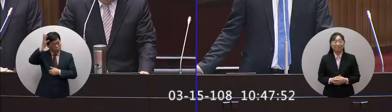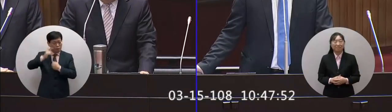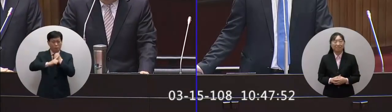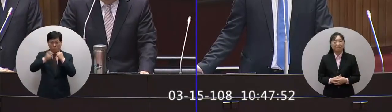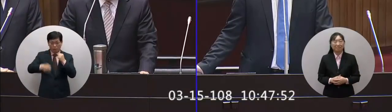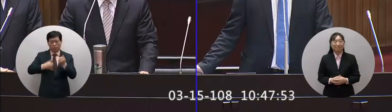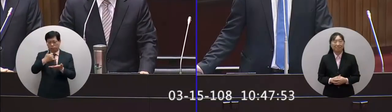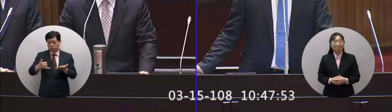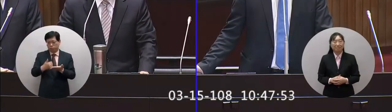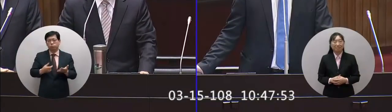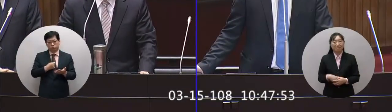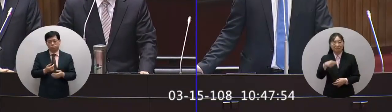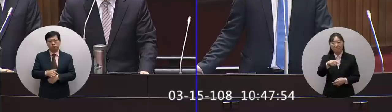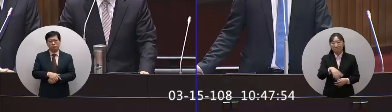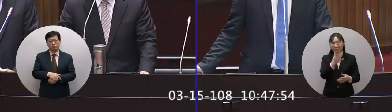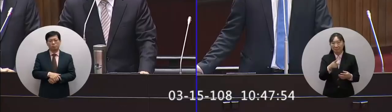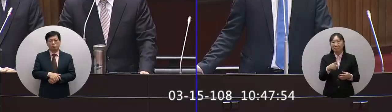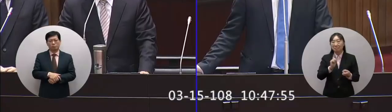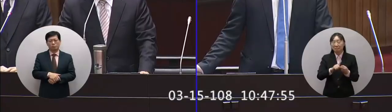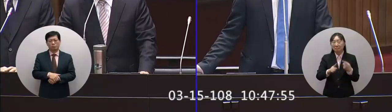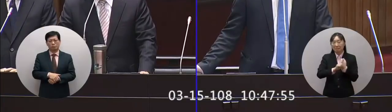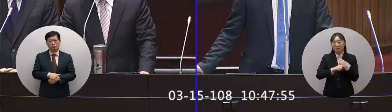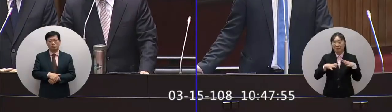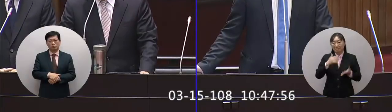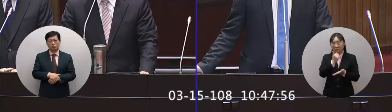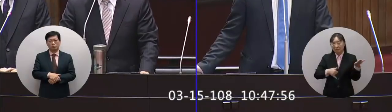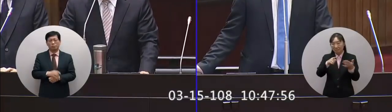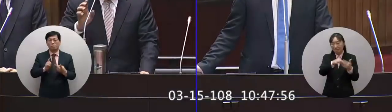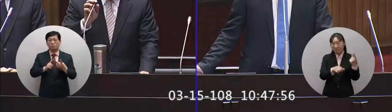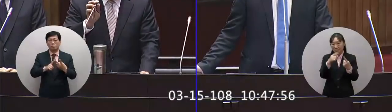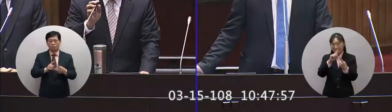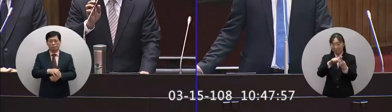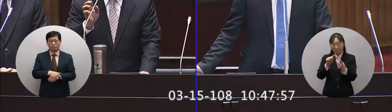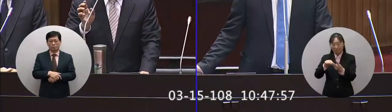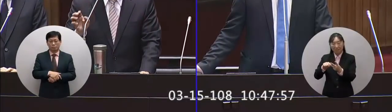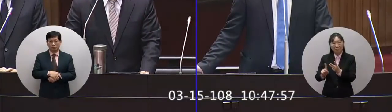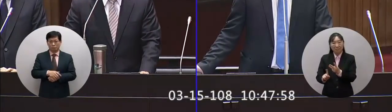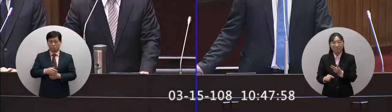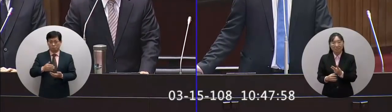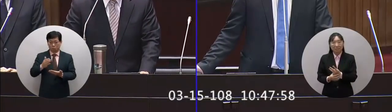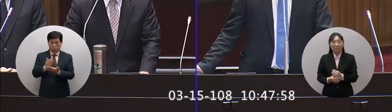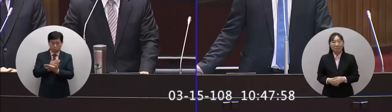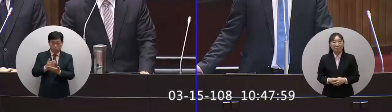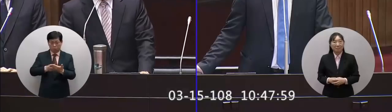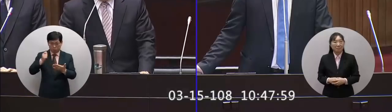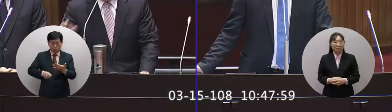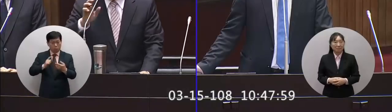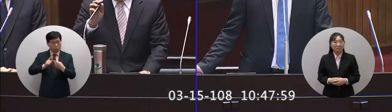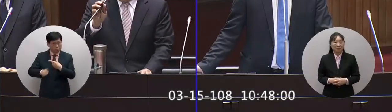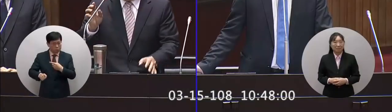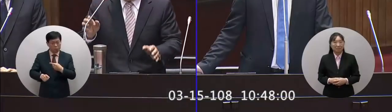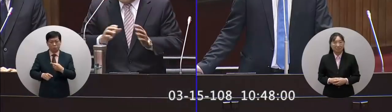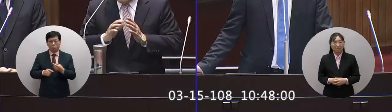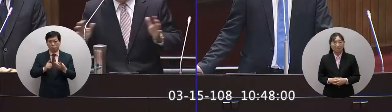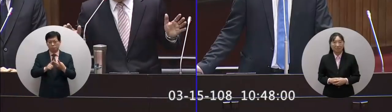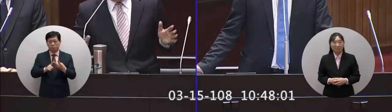该要 好。法官法退场机制，第一个，还有2个呢。 另外，审判的正确性跟